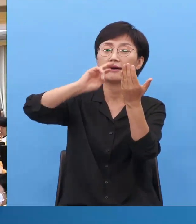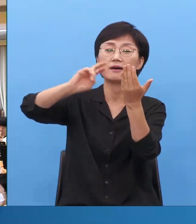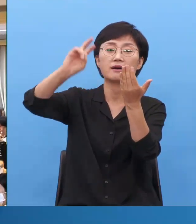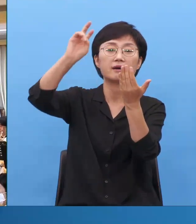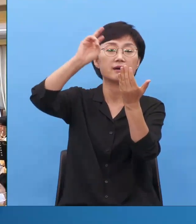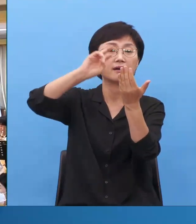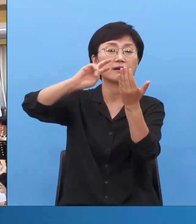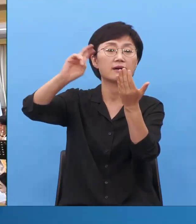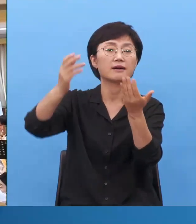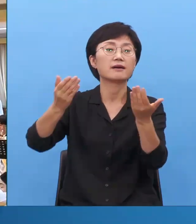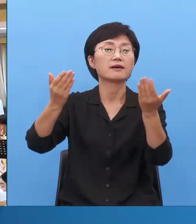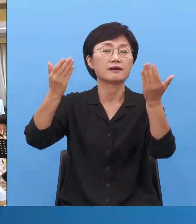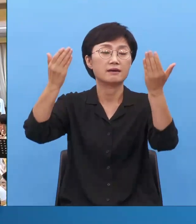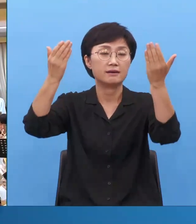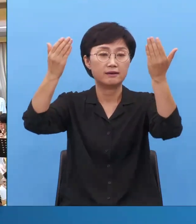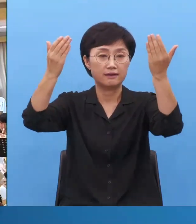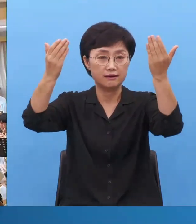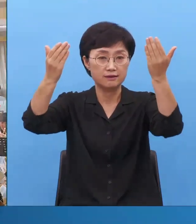찬양